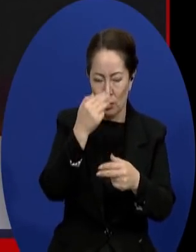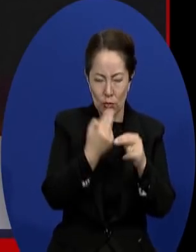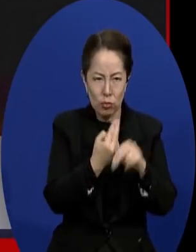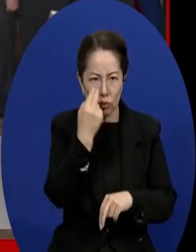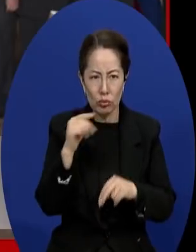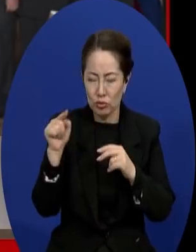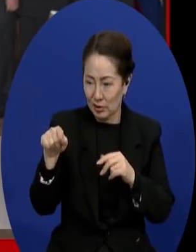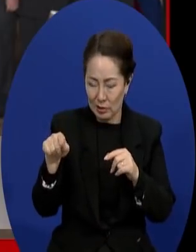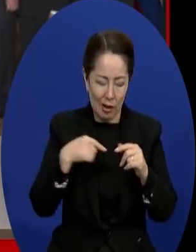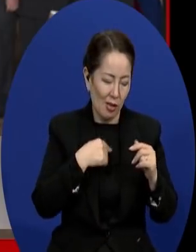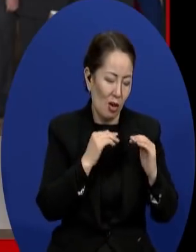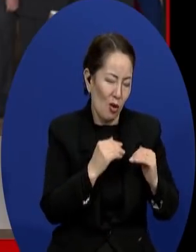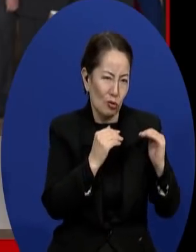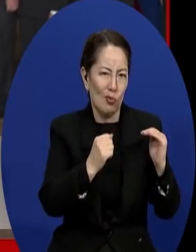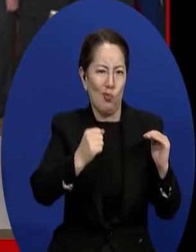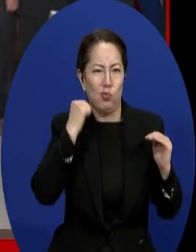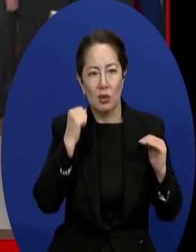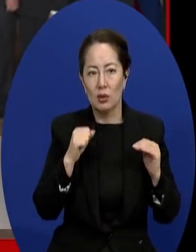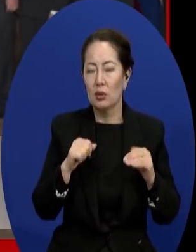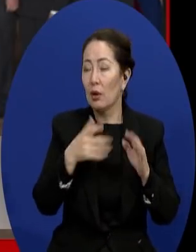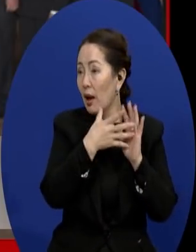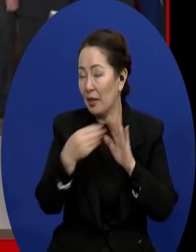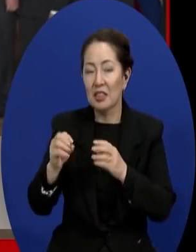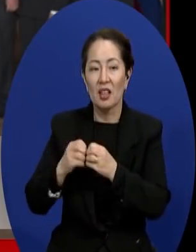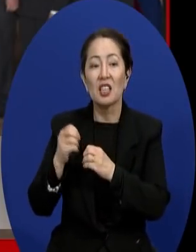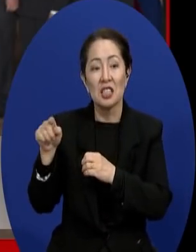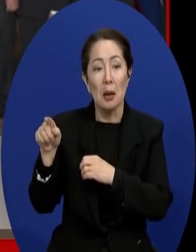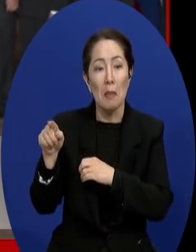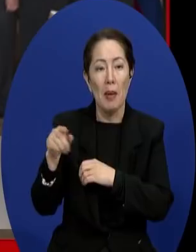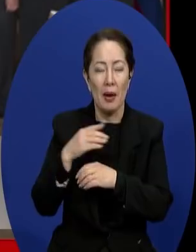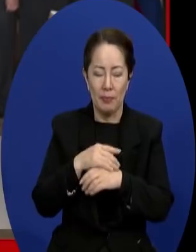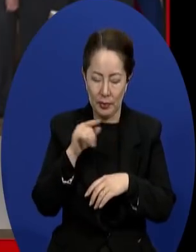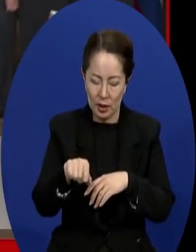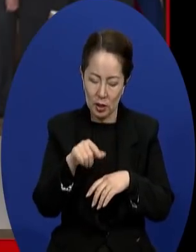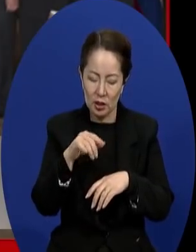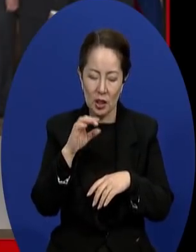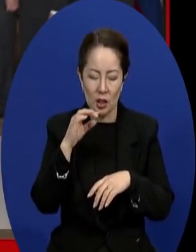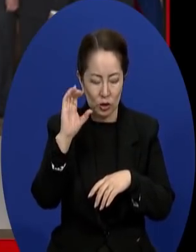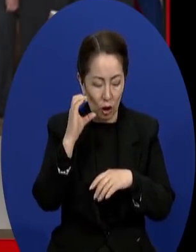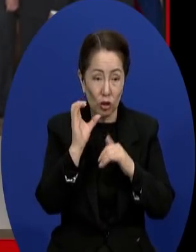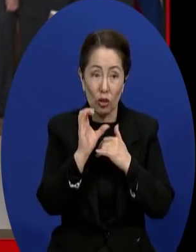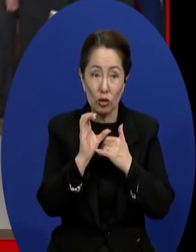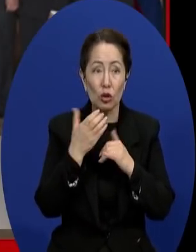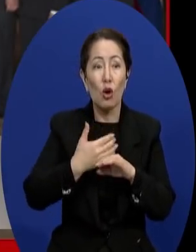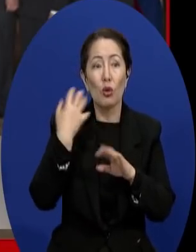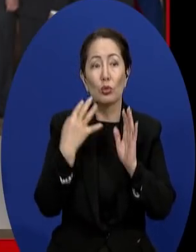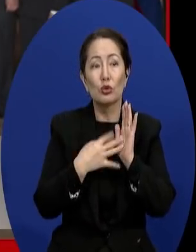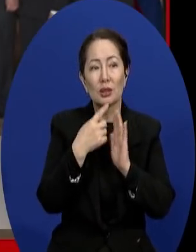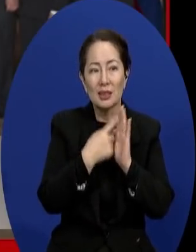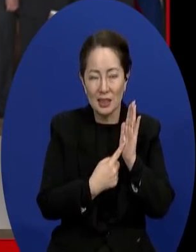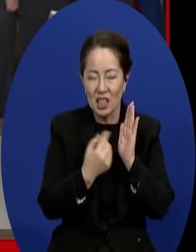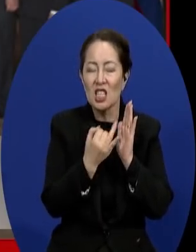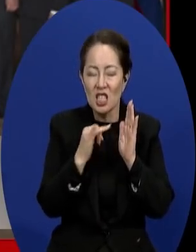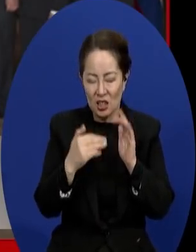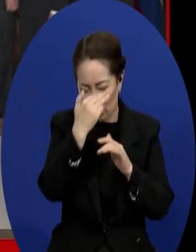пуужин хөгжүүлж зэсэглэлтэй бас нэвтрүүлсэн байдгийн байна. За харин тус улсын хувьд өнгөрсөн оны 9-р сард анх удаа энэ төрлийн